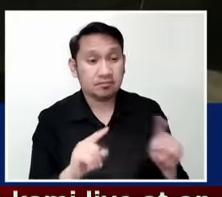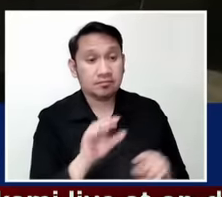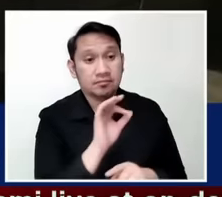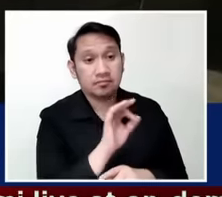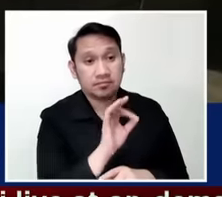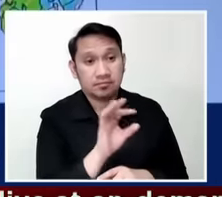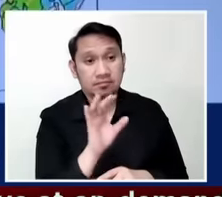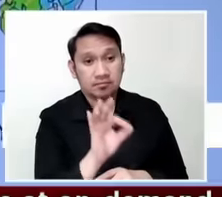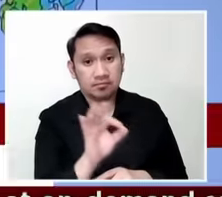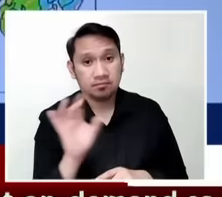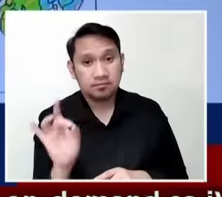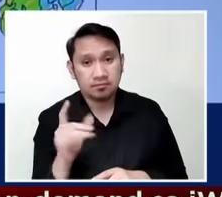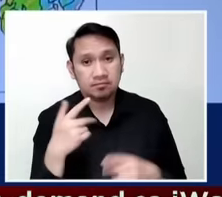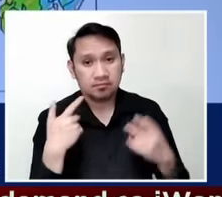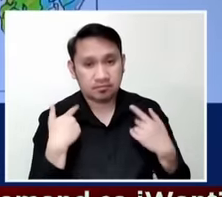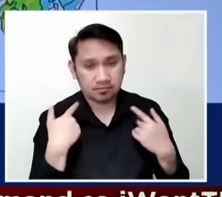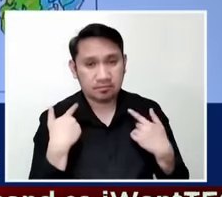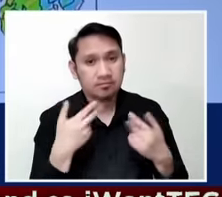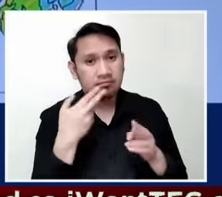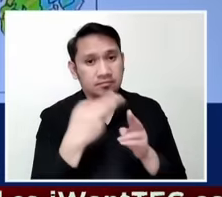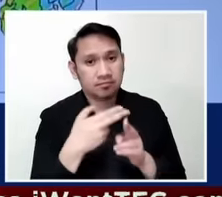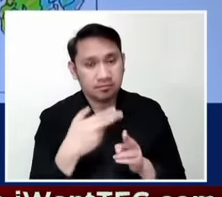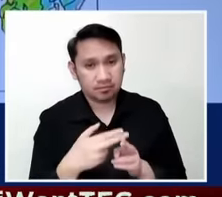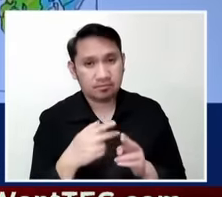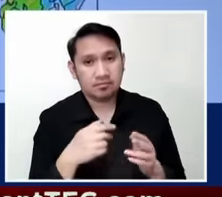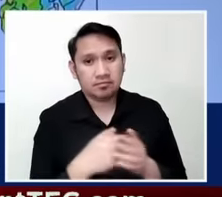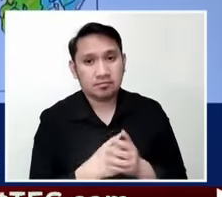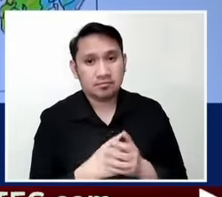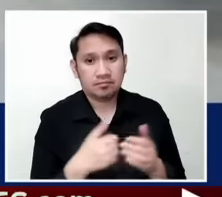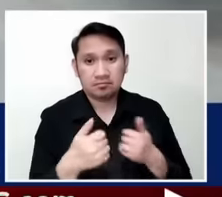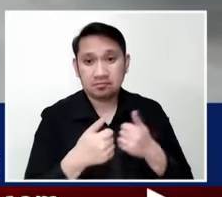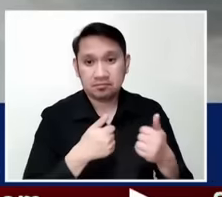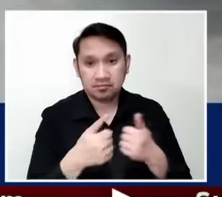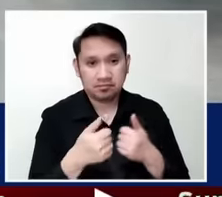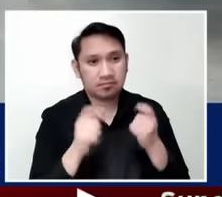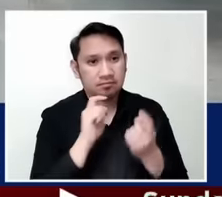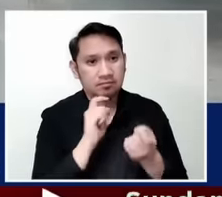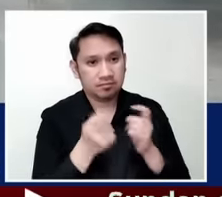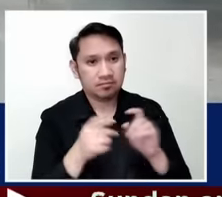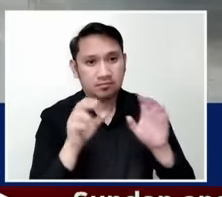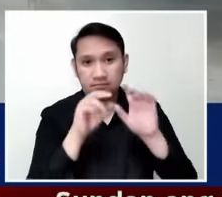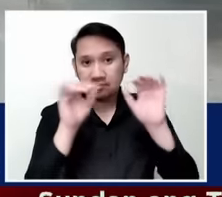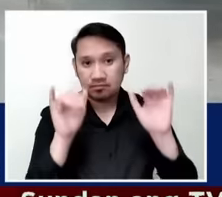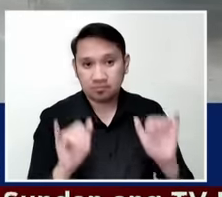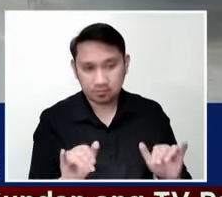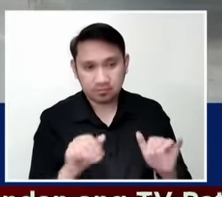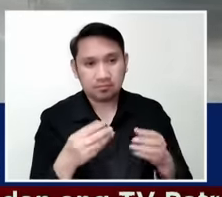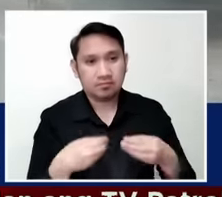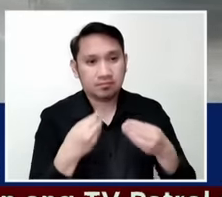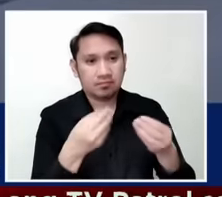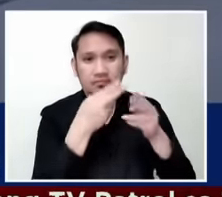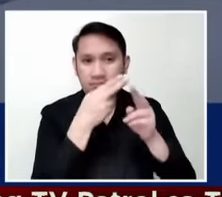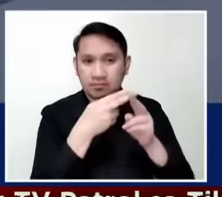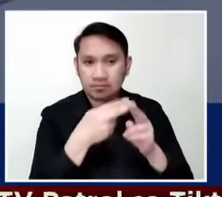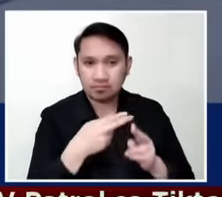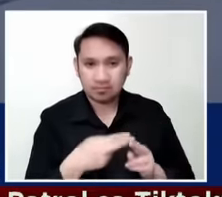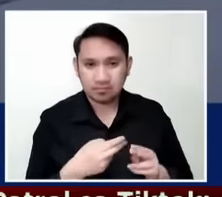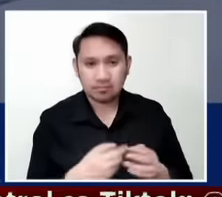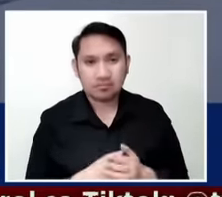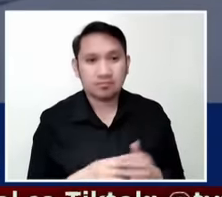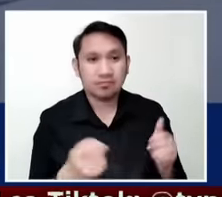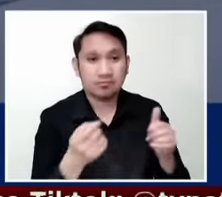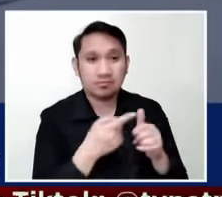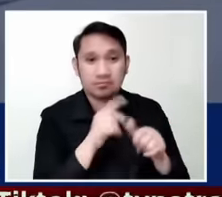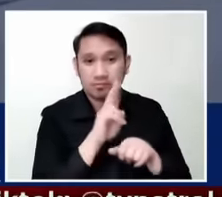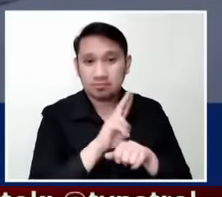1998, nagkaroon ang Pag-asa ng Name a Bagyo Contest para baguhin ang sistema ng pagpapangalan sa bagyo. Unang ginamit